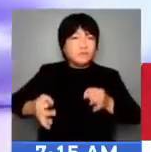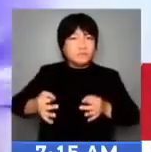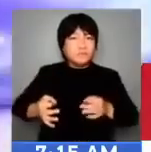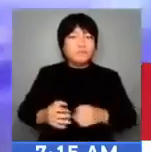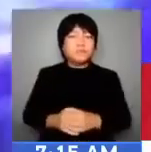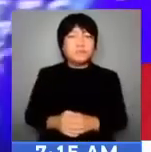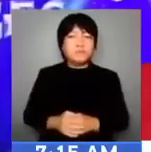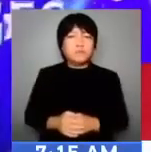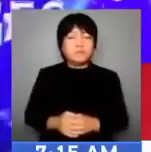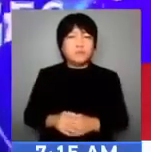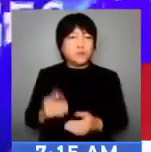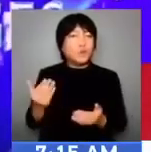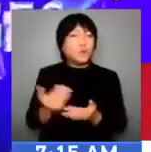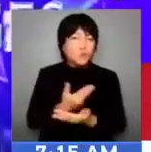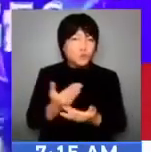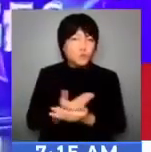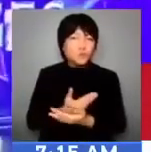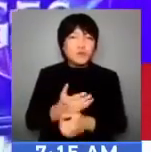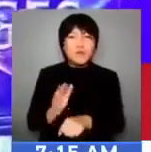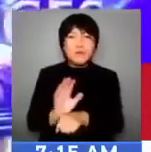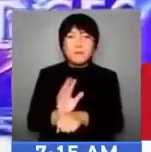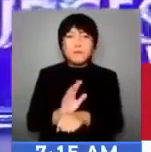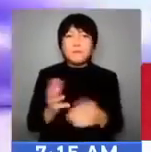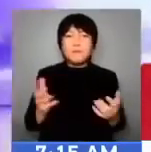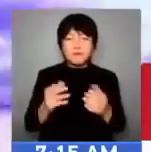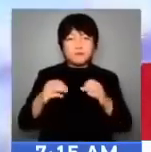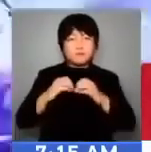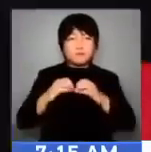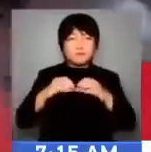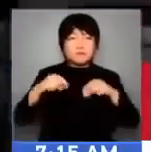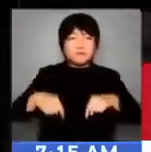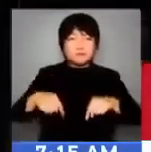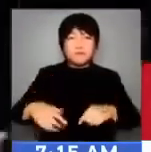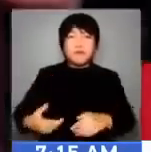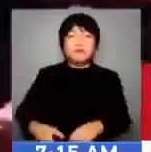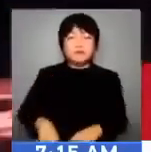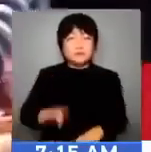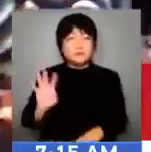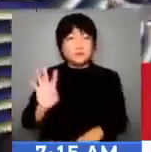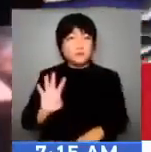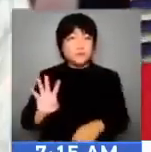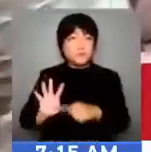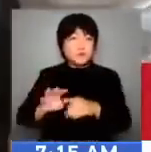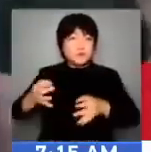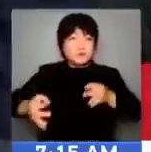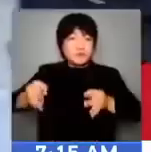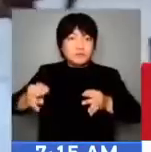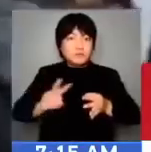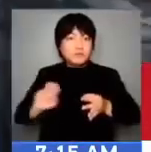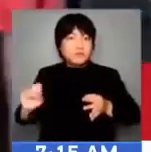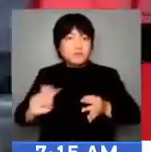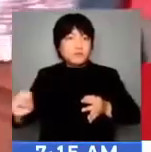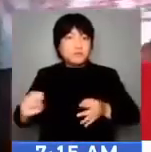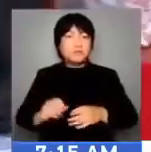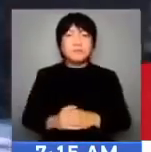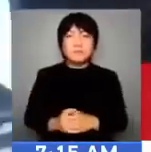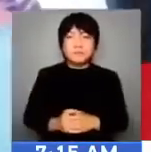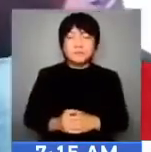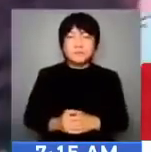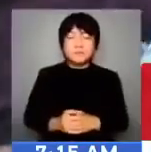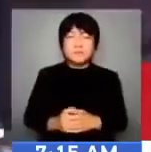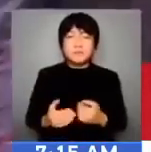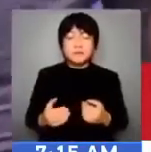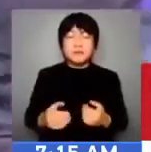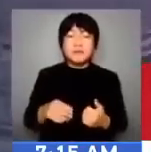talent competition ng Kapuso Network na Battle of the Judges. Hosted by Asia's multimedia star Alden Richards, na